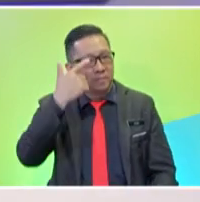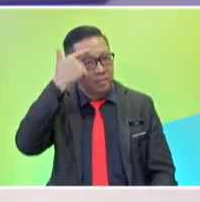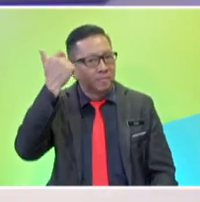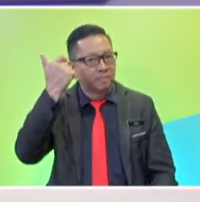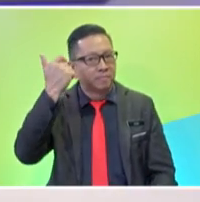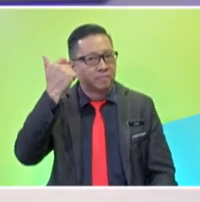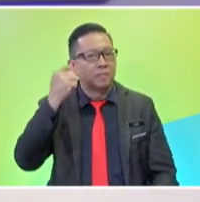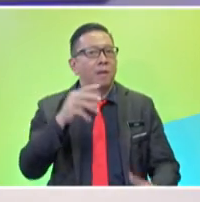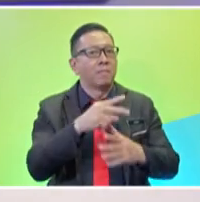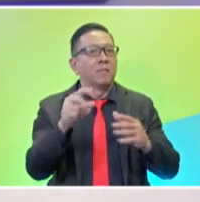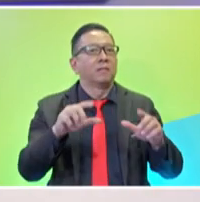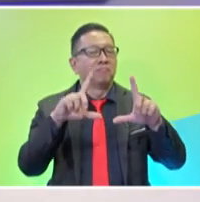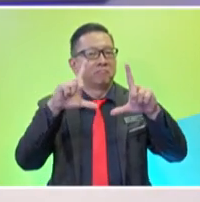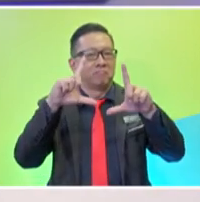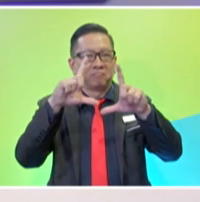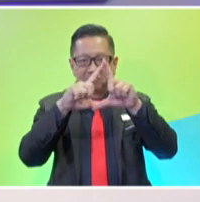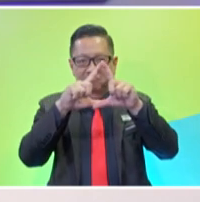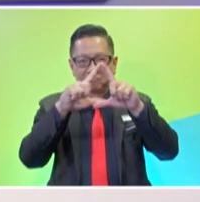segitiga segitiga